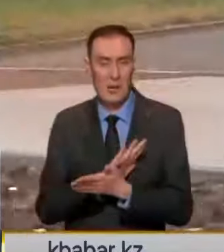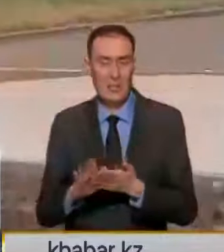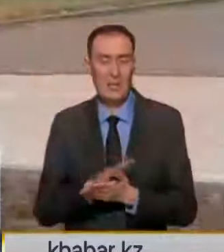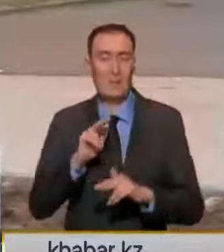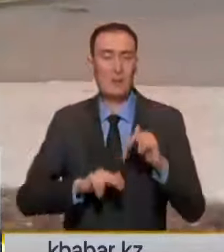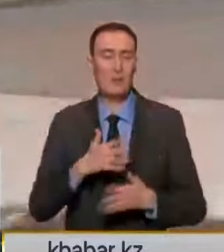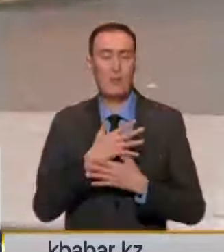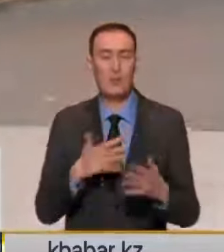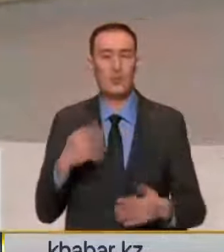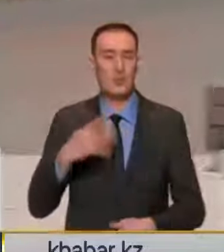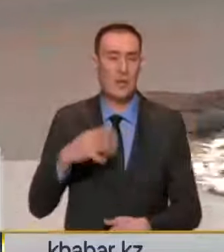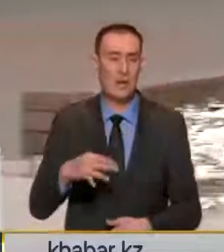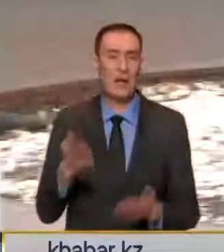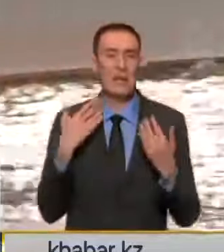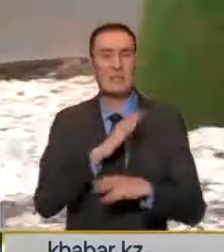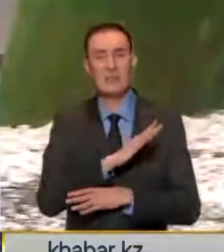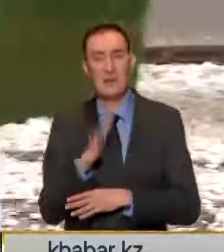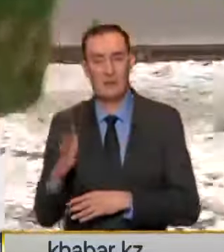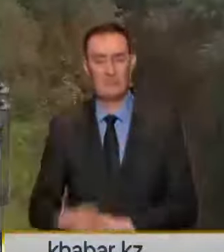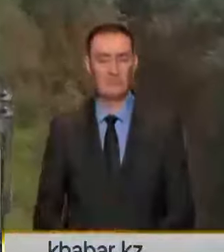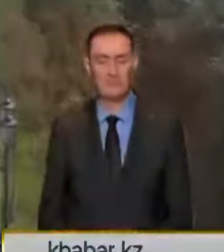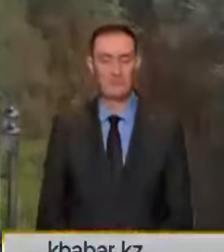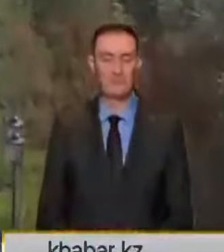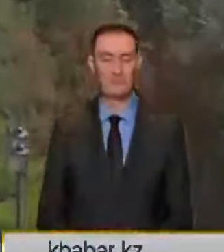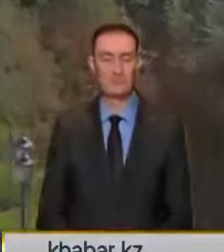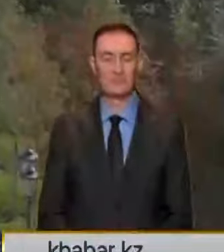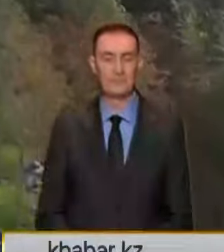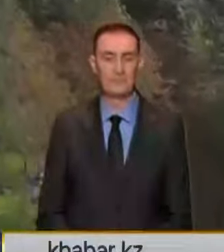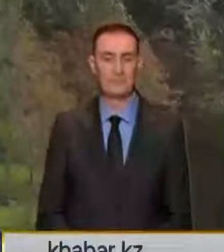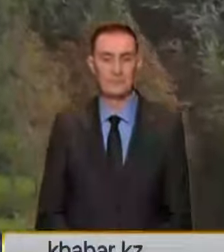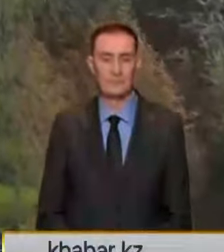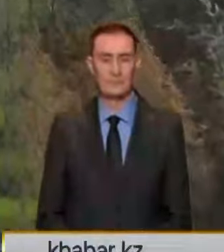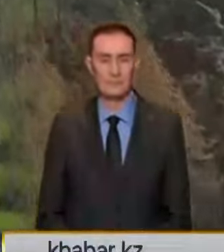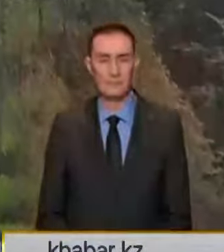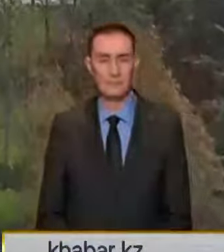построят больше 40 скверов и парков. Рауль Габитов, Канат Махмутов, Хабар.